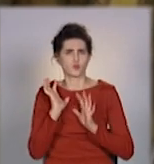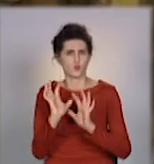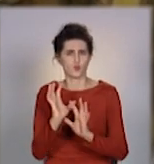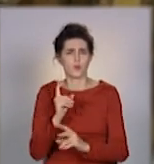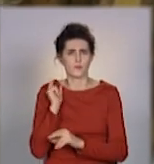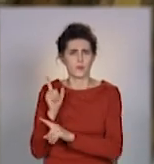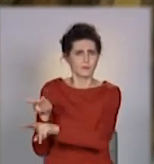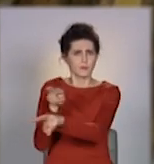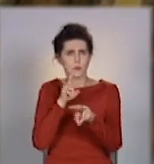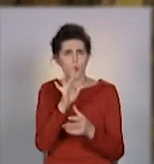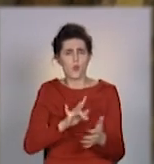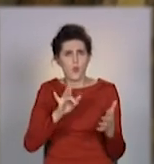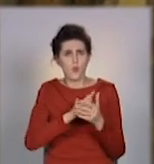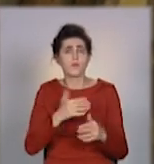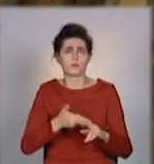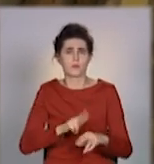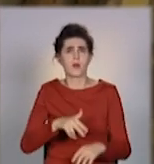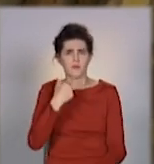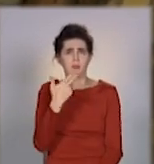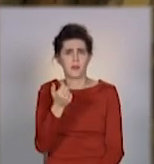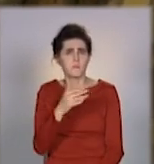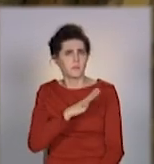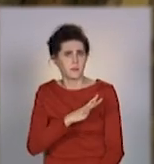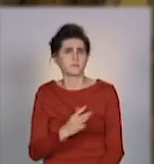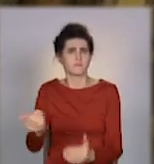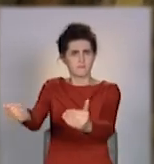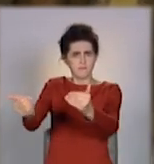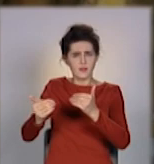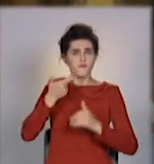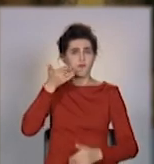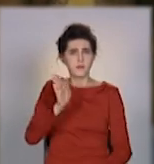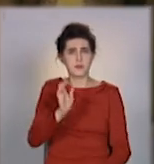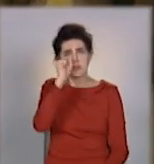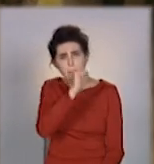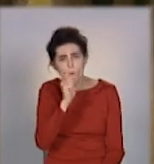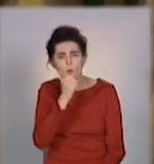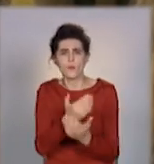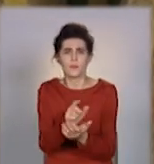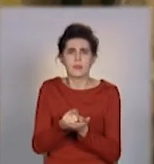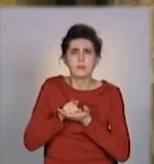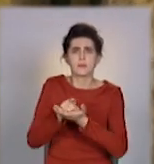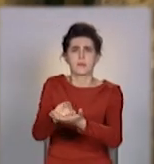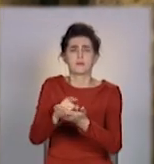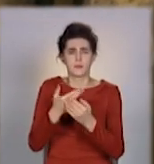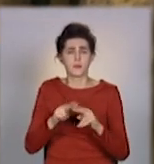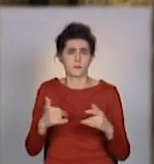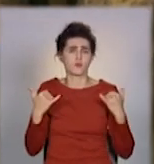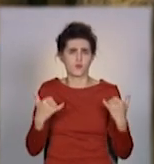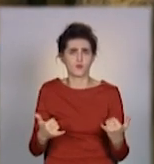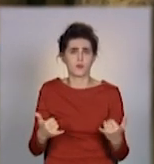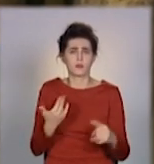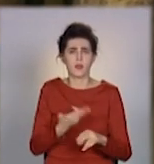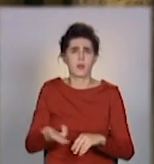ну, взорваний, то вони туди ДРГ приходили. Ну і тут же ж таке танкове направлення. Зараз то